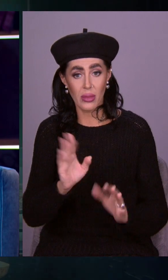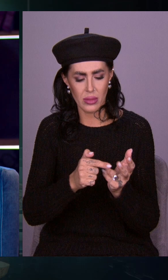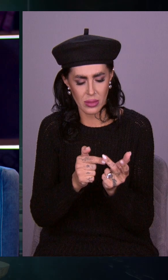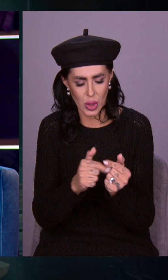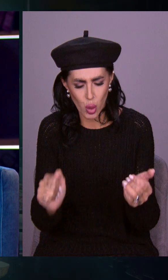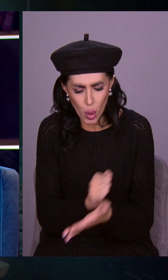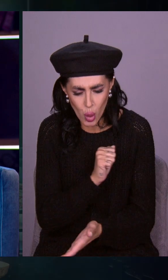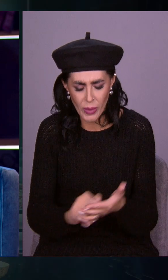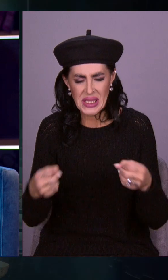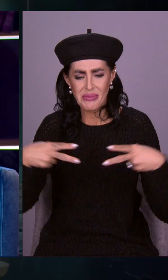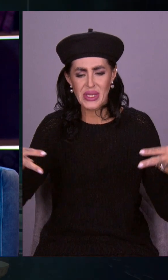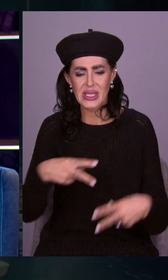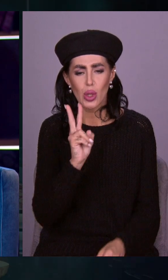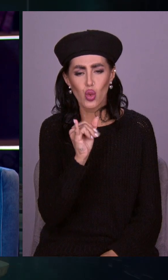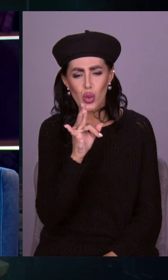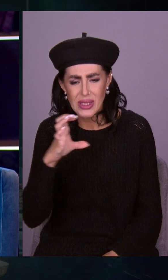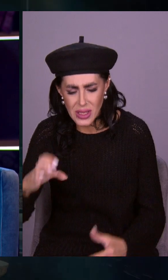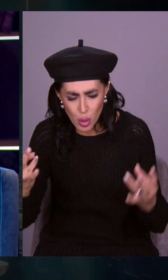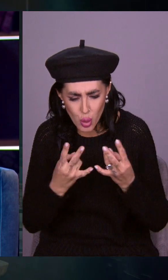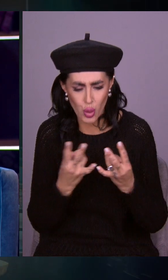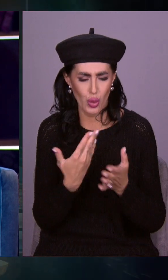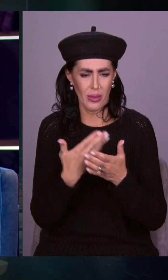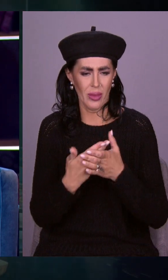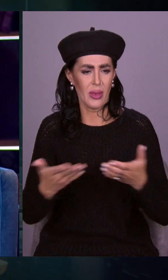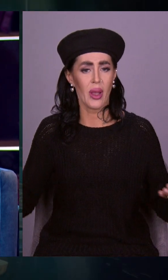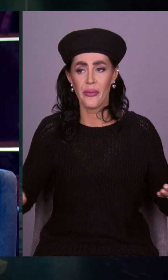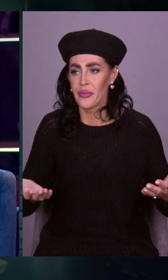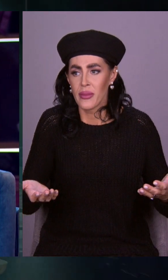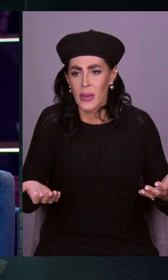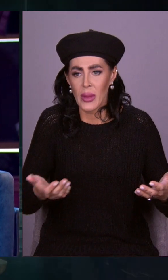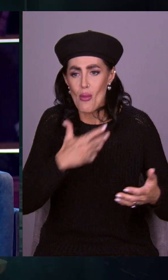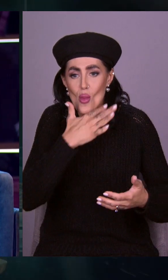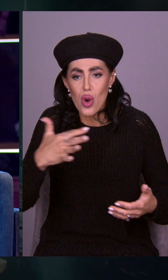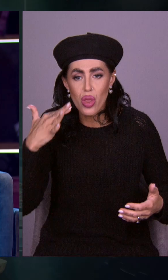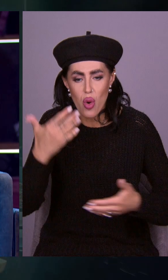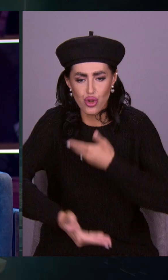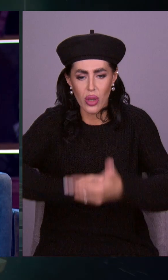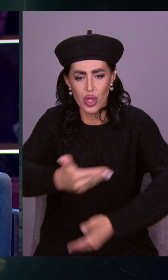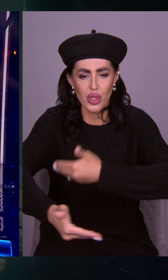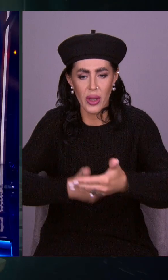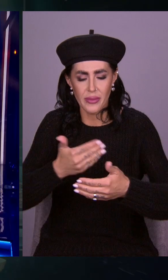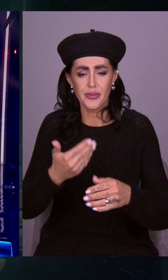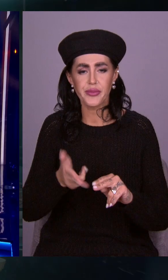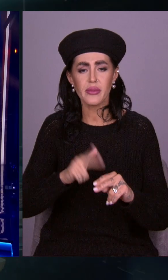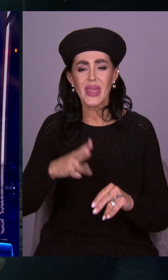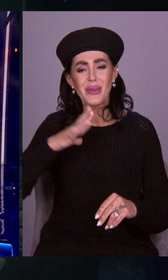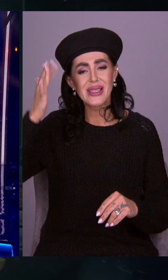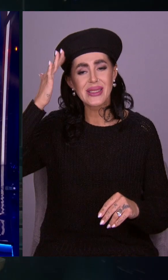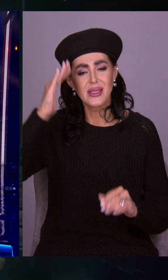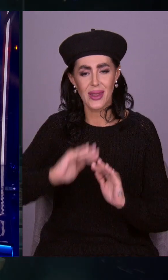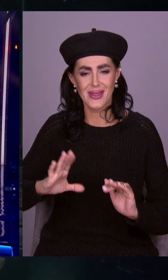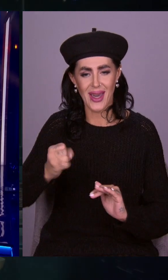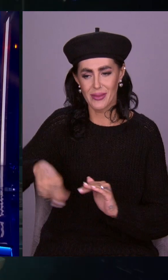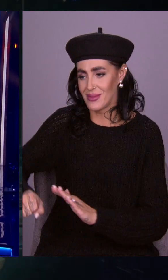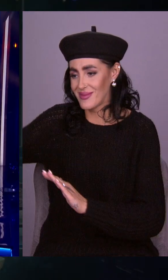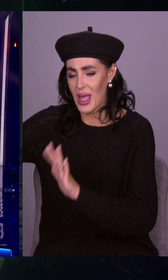курси всиновлювачів, це обов'язкова процедура, яку ти мусиш пройти, так? І вони такі стояли, а ми збиралися в садочок їх завести і самі на курси. І